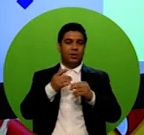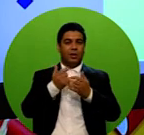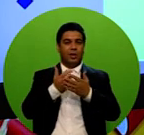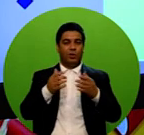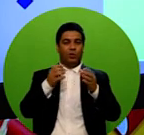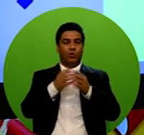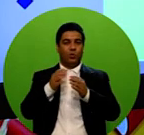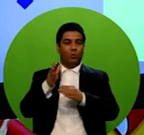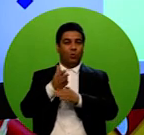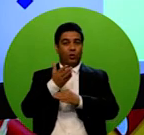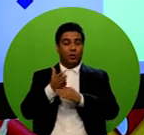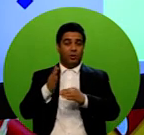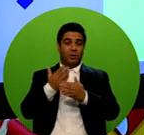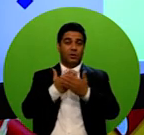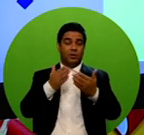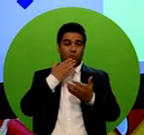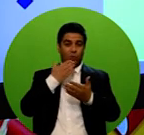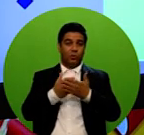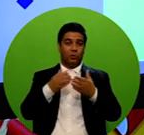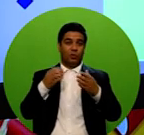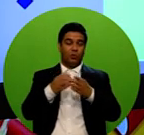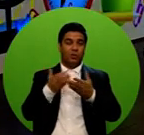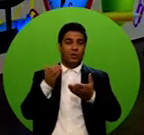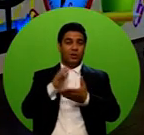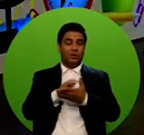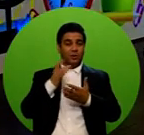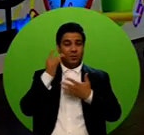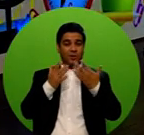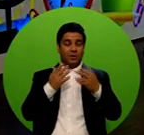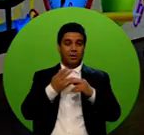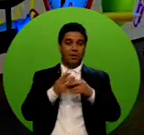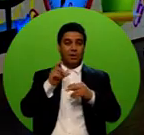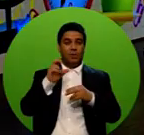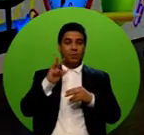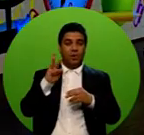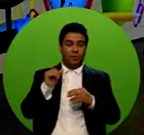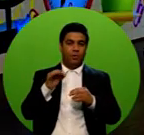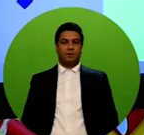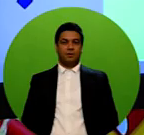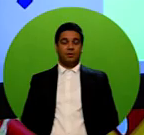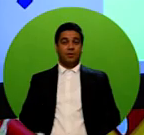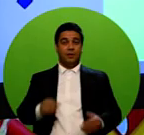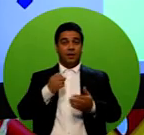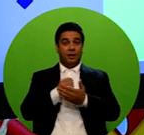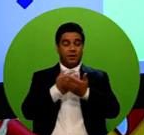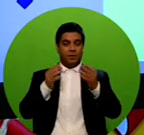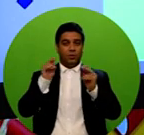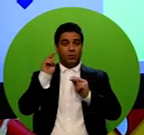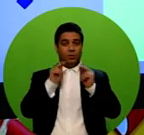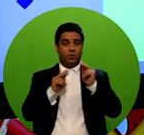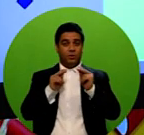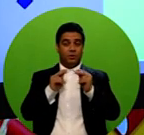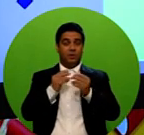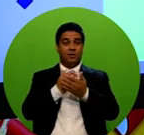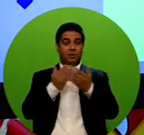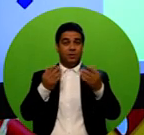guruhlarga bo'linib, o'zingizni, guruhingizni tanishtirish maqsadida emblemalardan foydalanasiz. Aziz o'quvchilar,